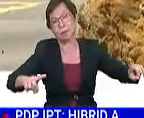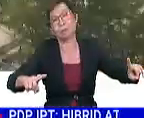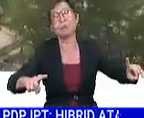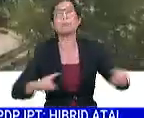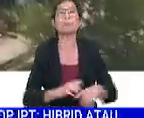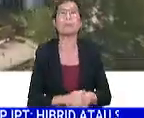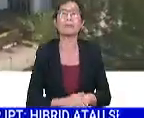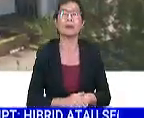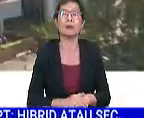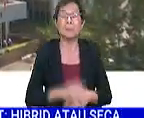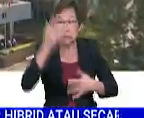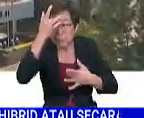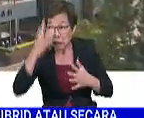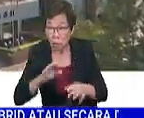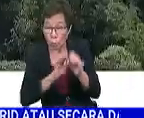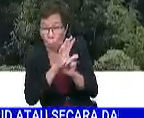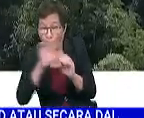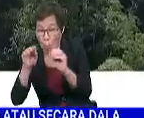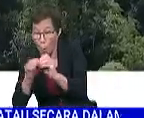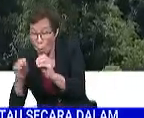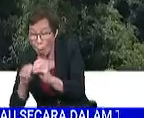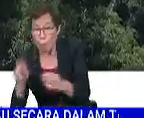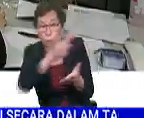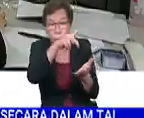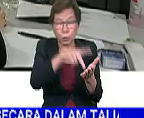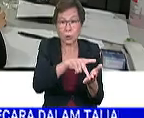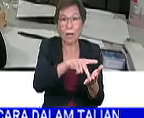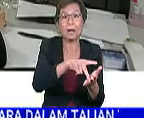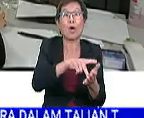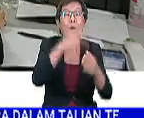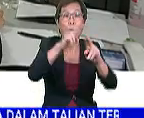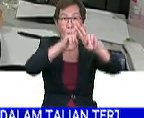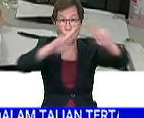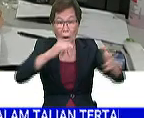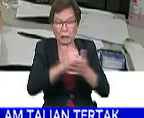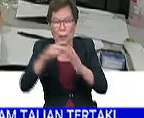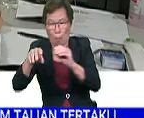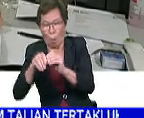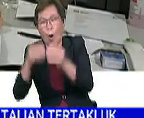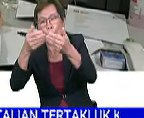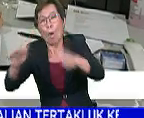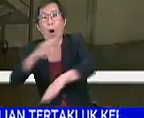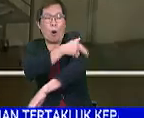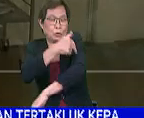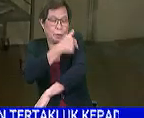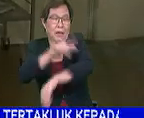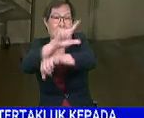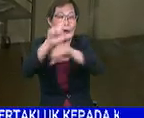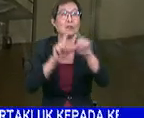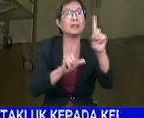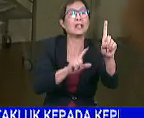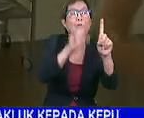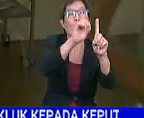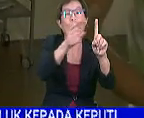Labuan dan jika pesakit covid-19 bertambah pusat kuarantin tambahan akan dibuka di Hospital Labuan 106 kes